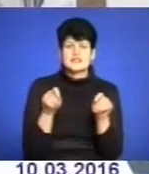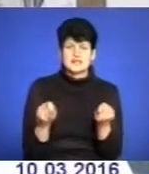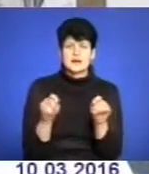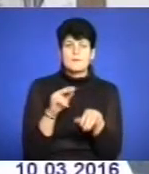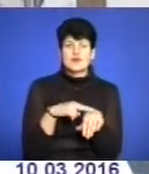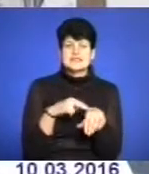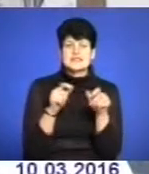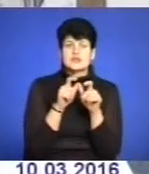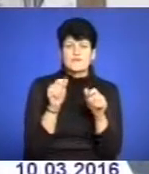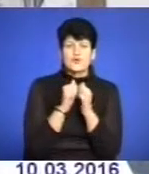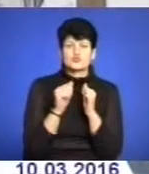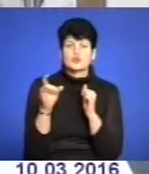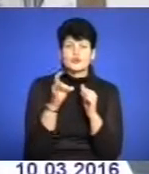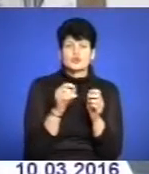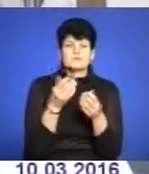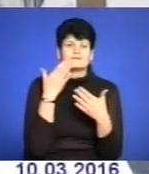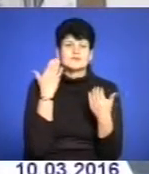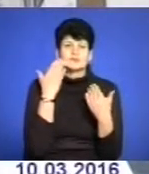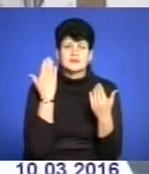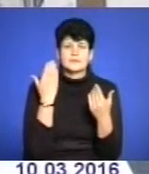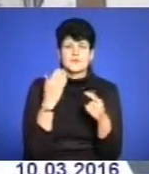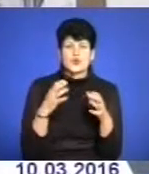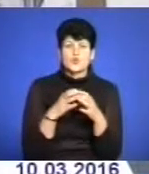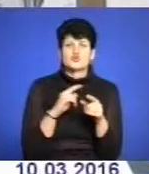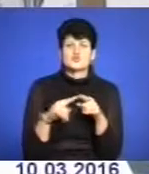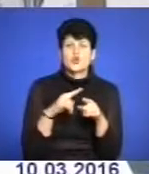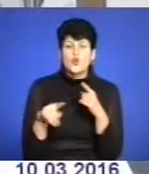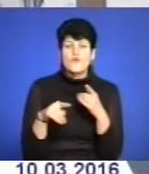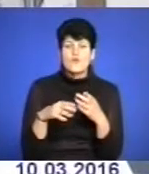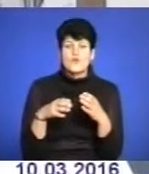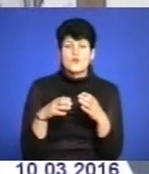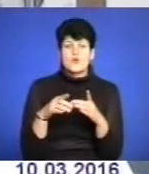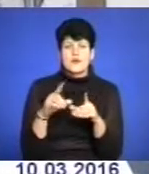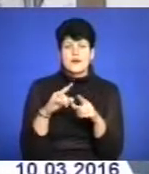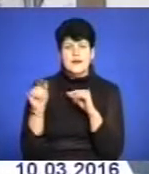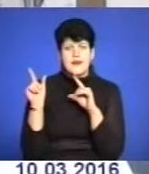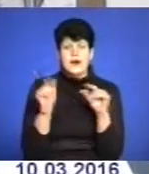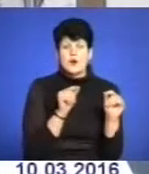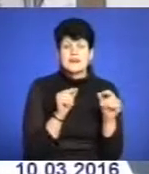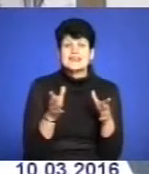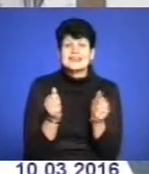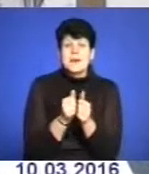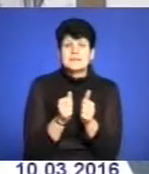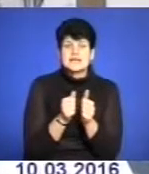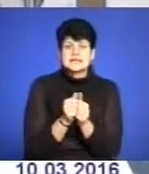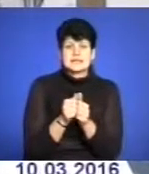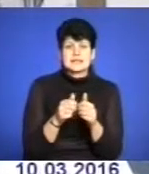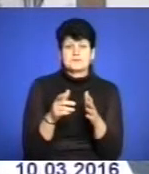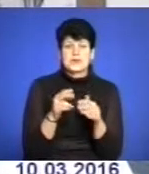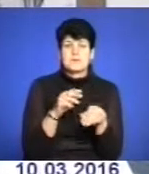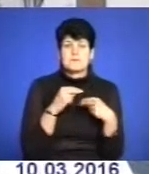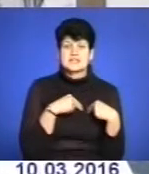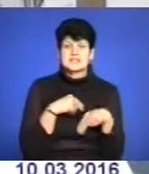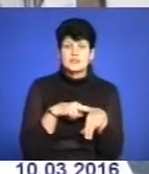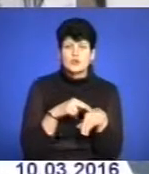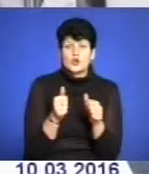районі для того, щоб розвантажити групу швидкого реагування, а також наблизити наряди працівників поліції